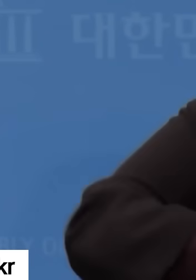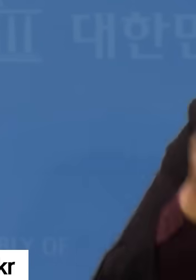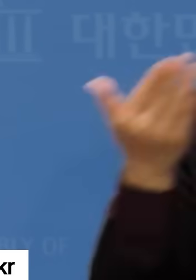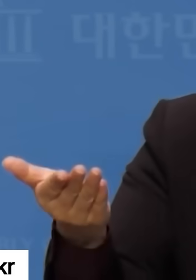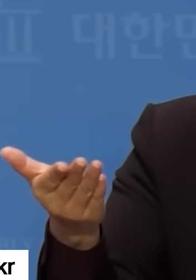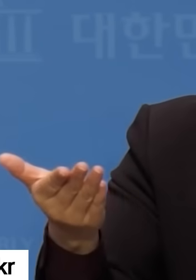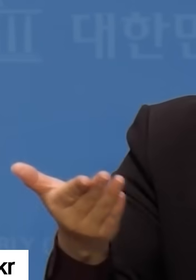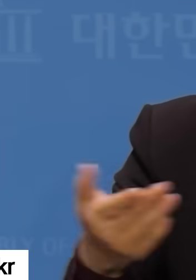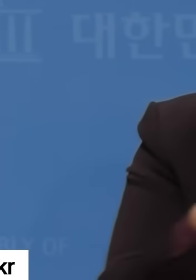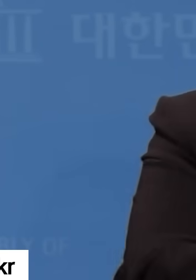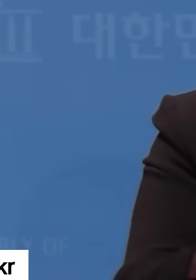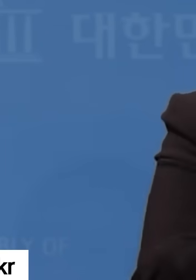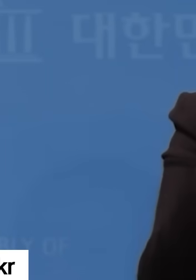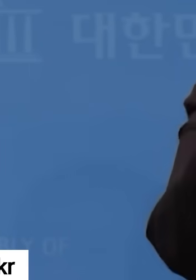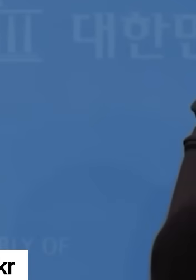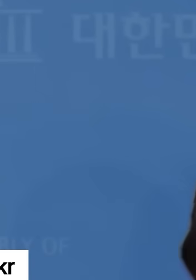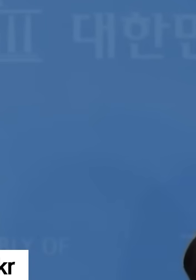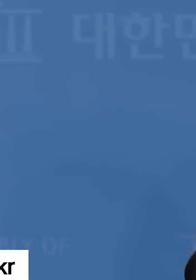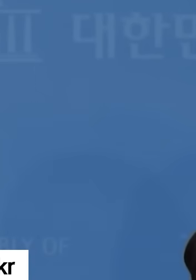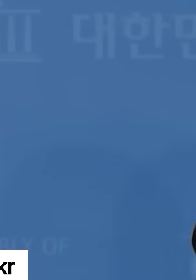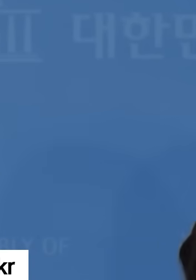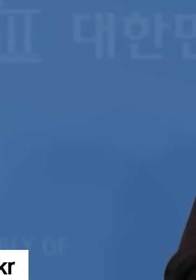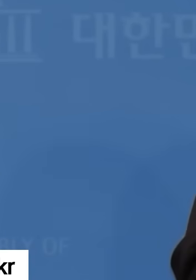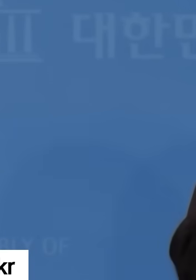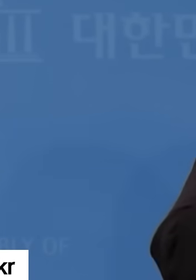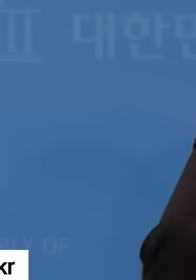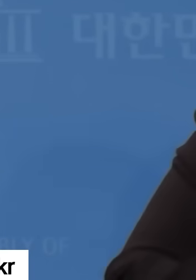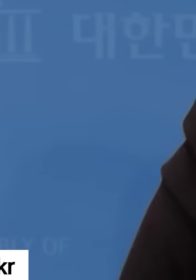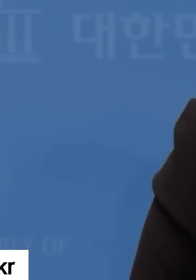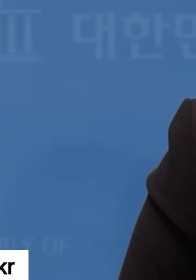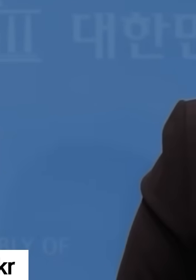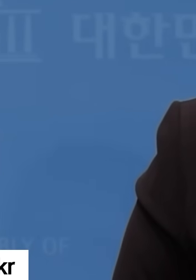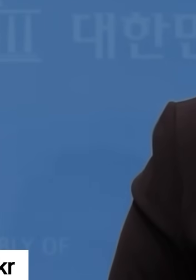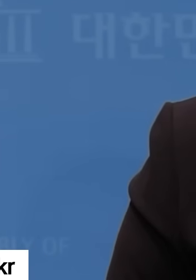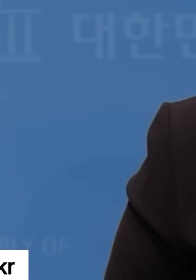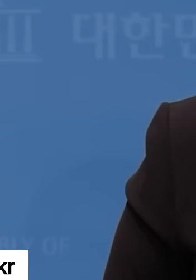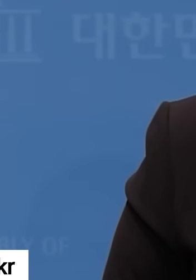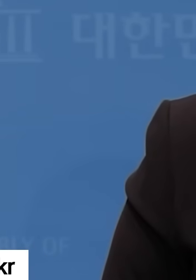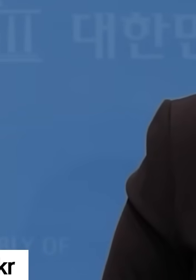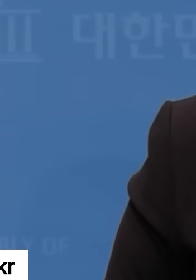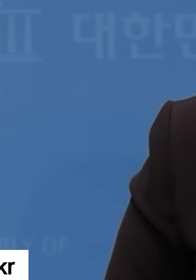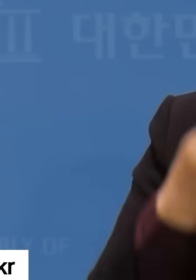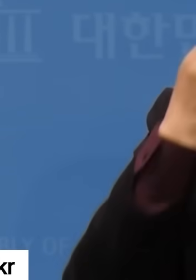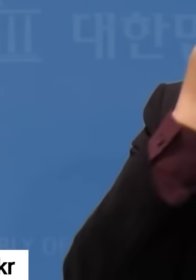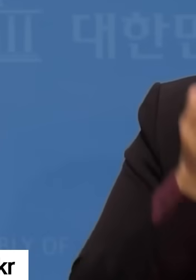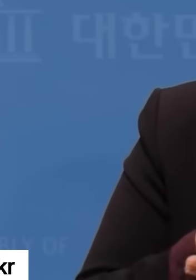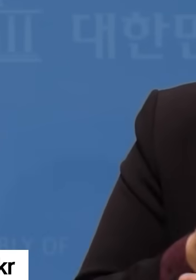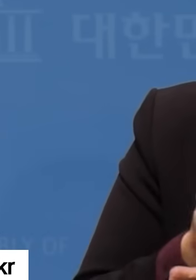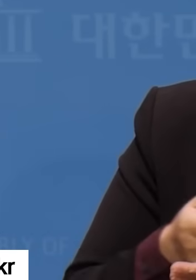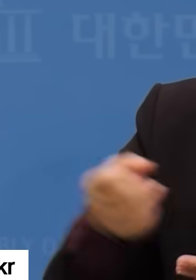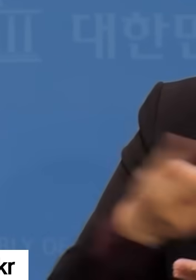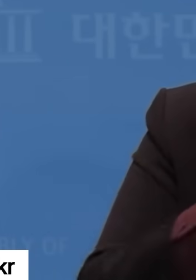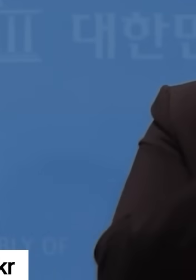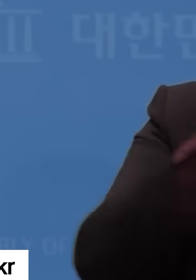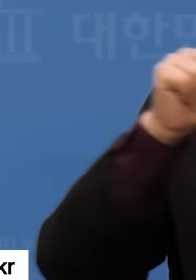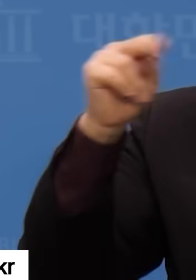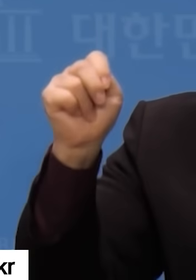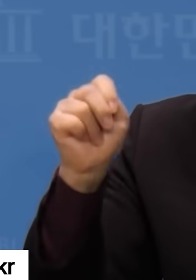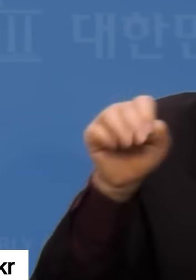있는 입법을 제일 먼저 만들겠습니다. 저는 가짜 뉴스와